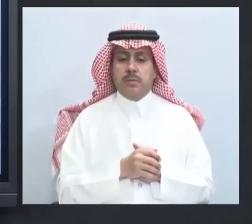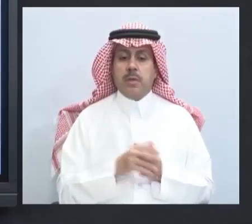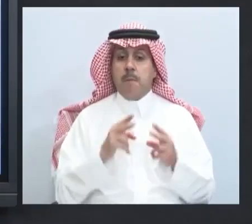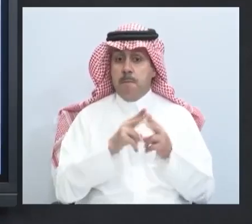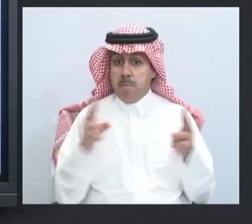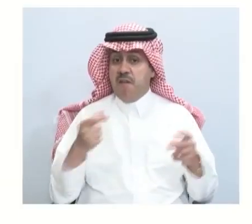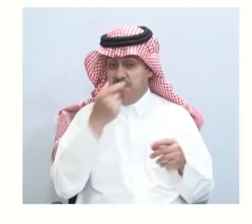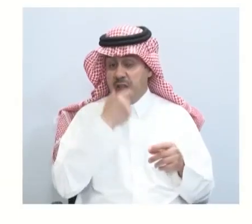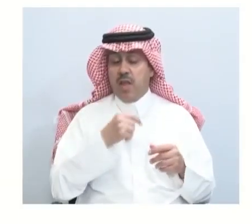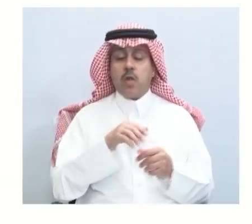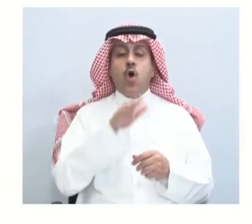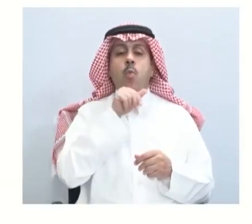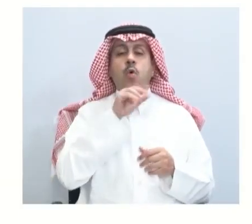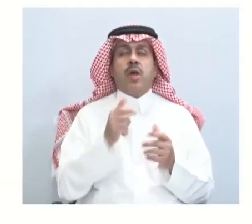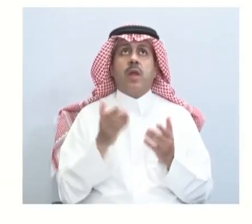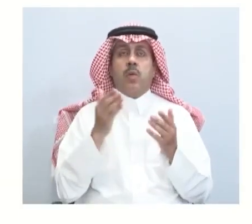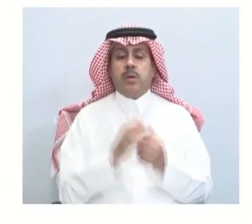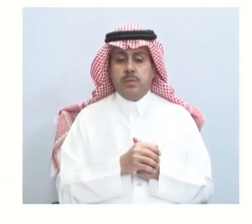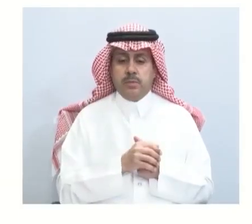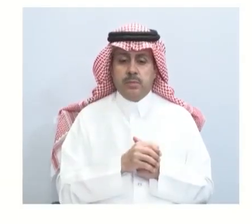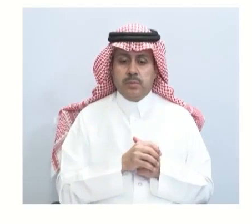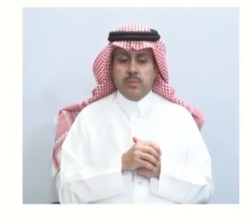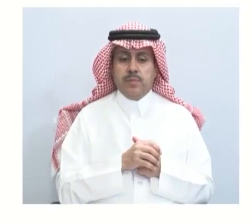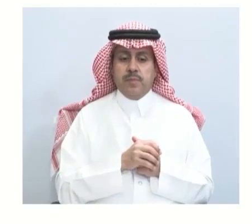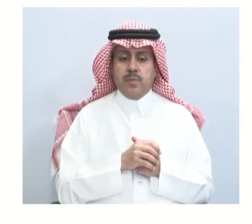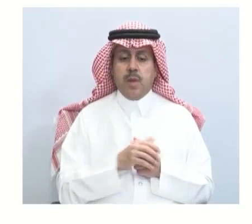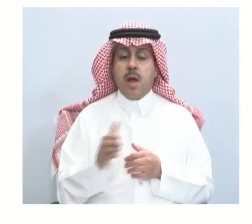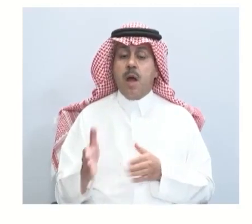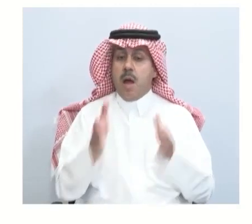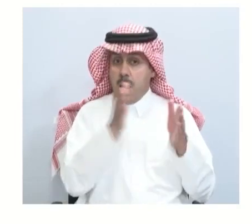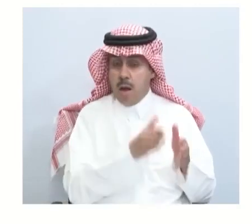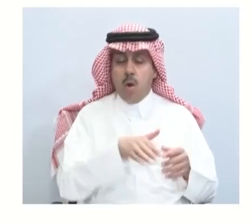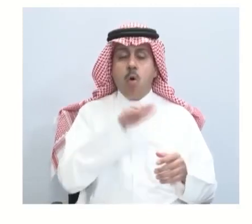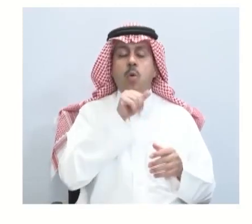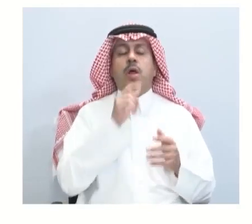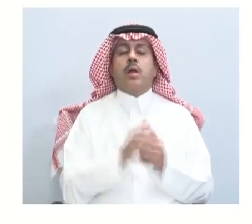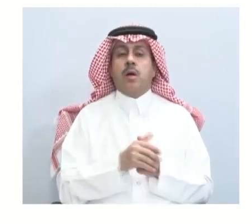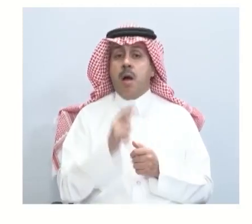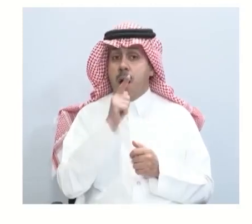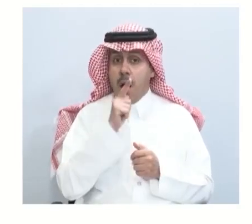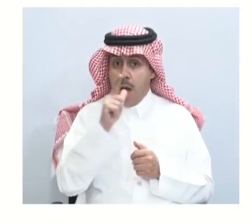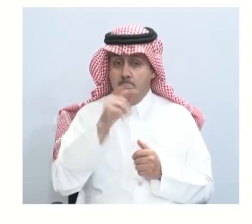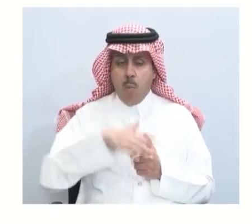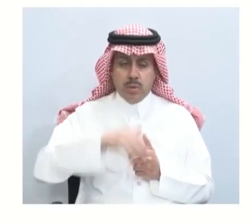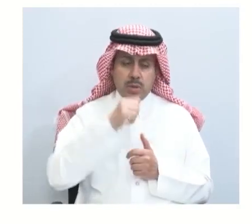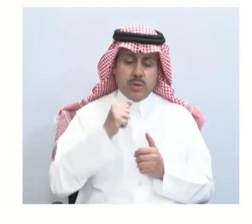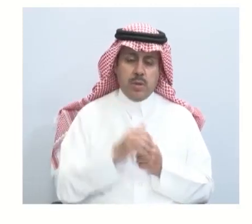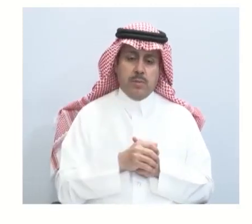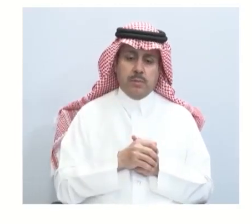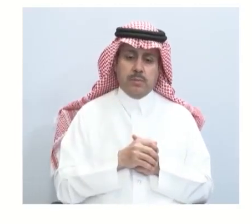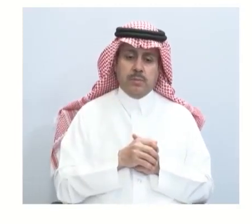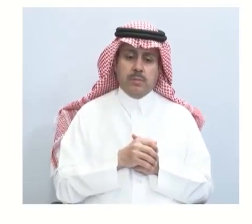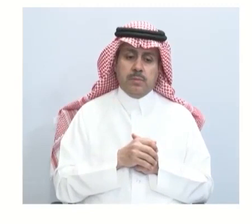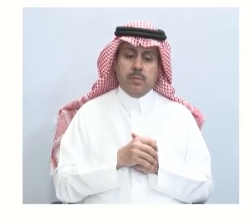في حديث ابي هريره رضي الله عنه ارضى فعن ابي هريره رضي الله عنه قال قال رسول الله صلى الله عليه